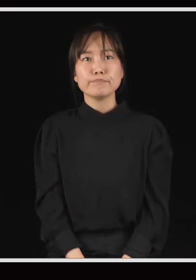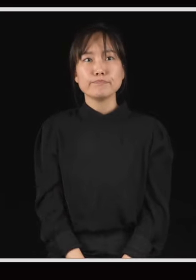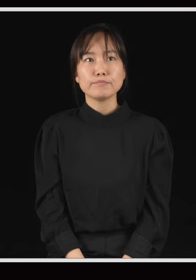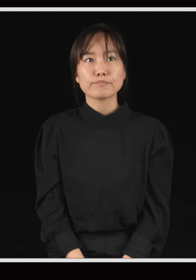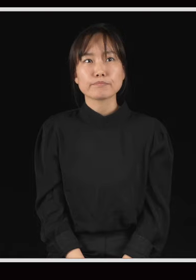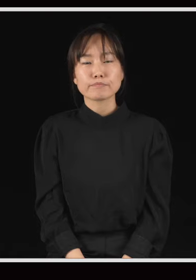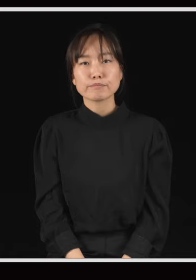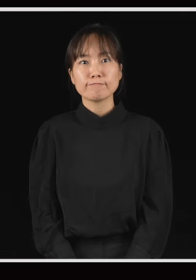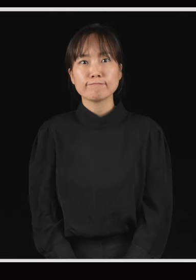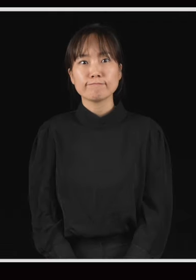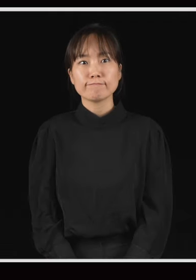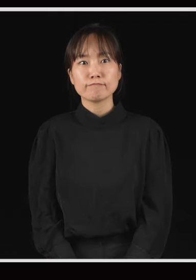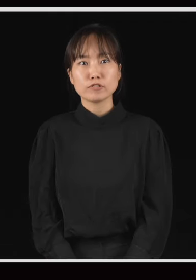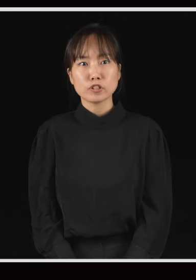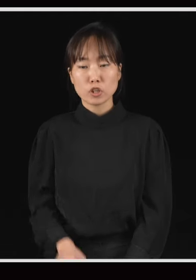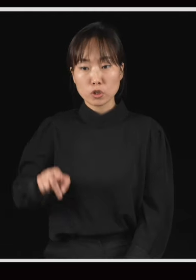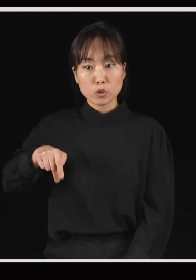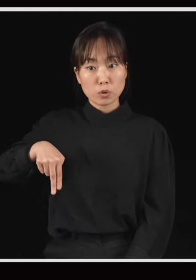되고,